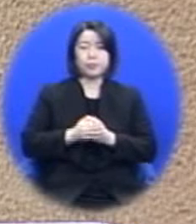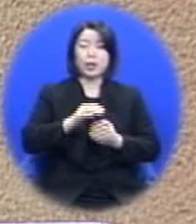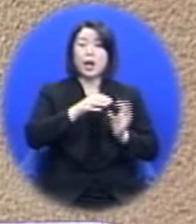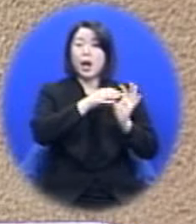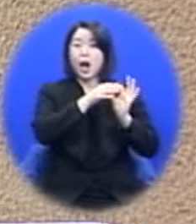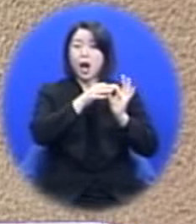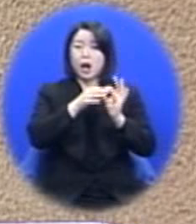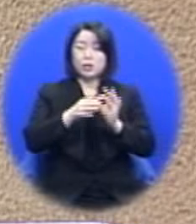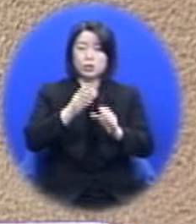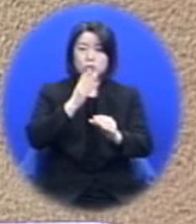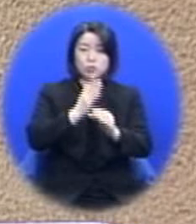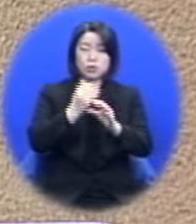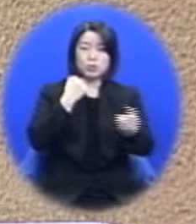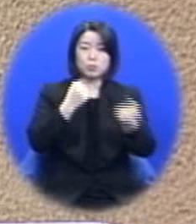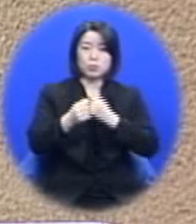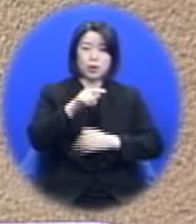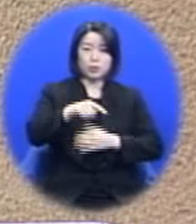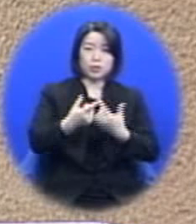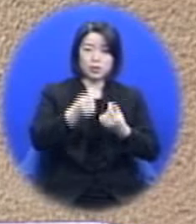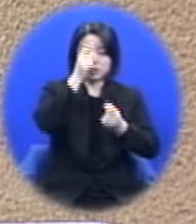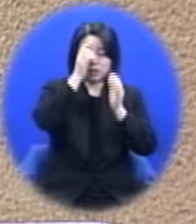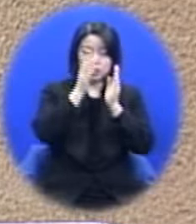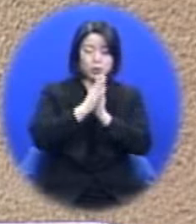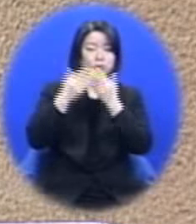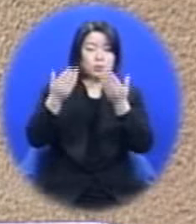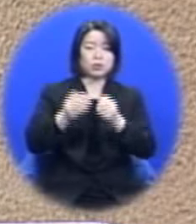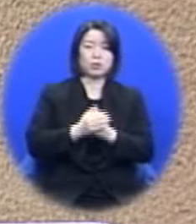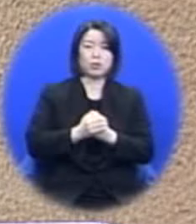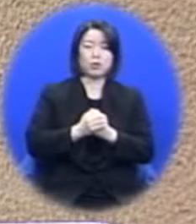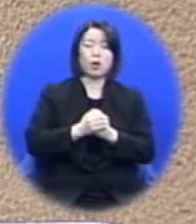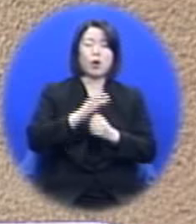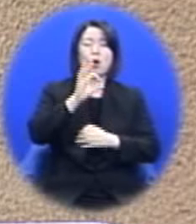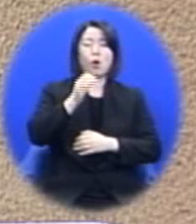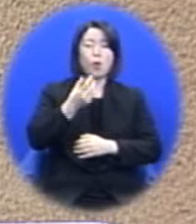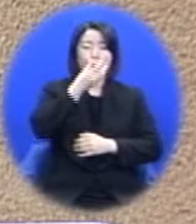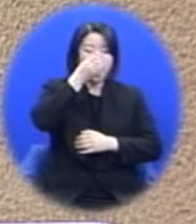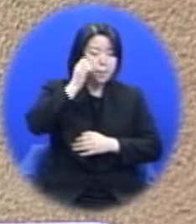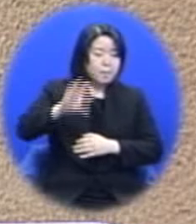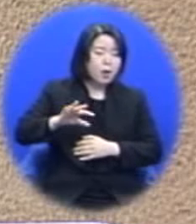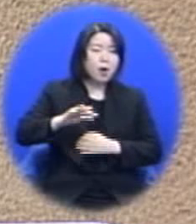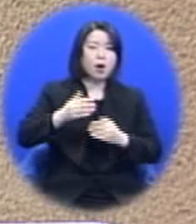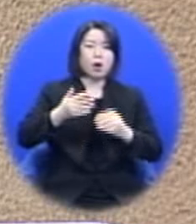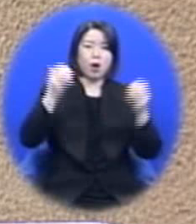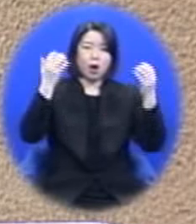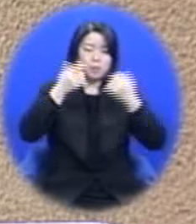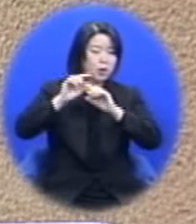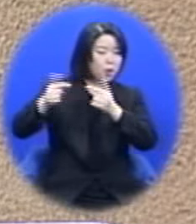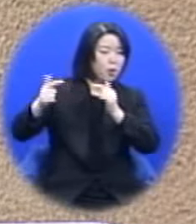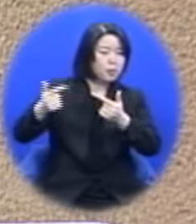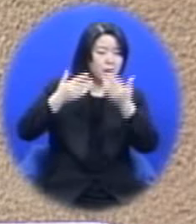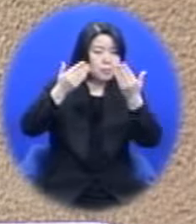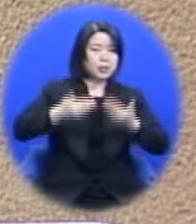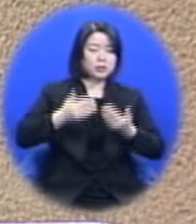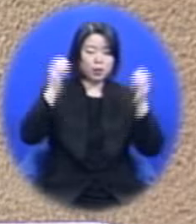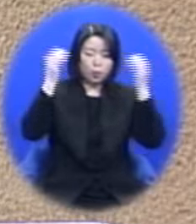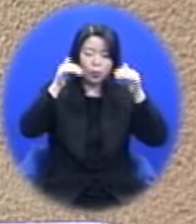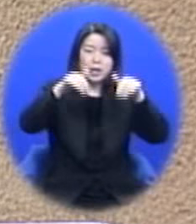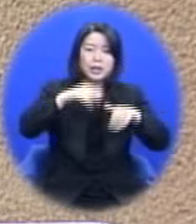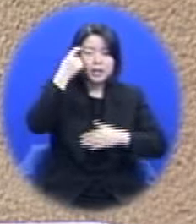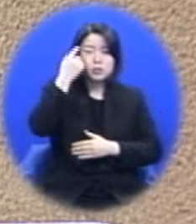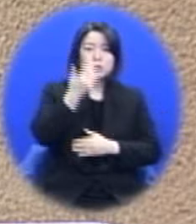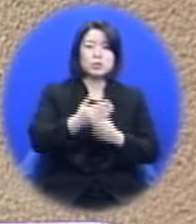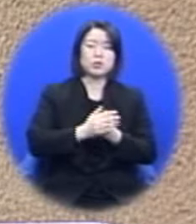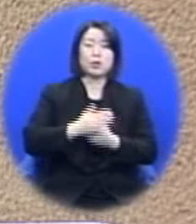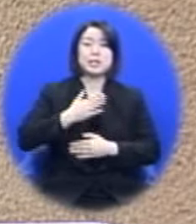그러면서도 웨슬리 목사님은 이렇게 기도했어요. 오, 멸시받고 거부당하셨던 고난의 종이시여. 제가